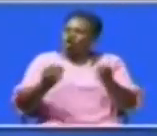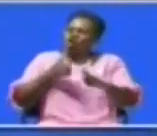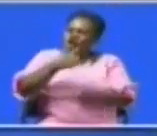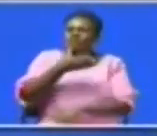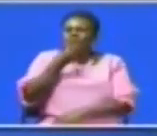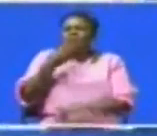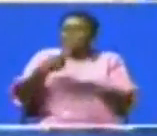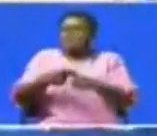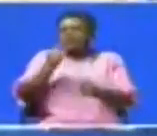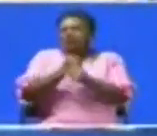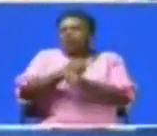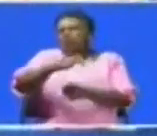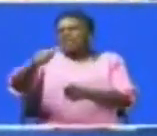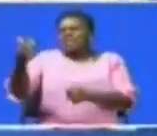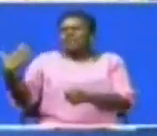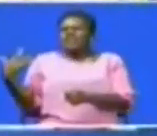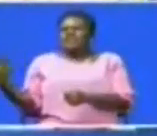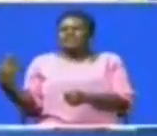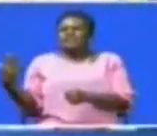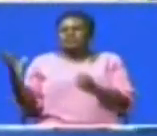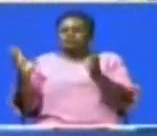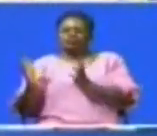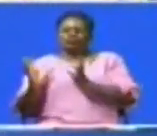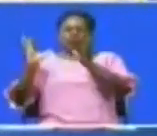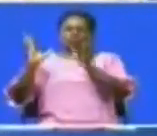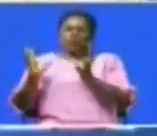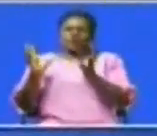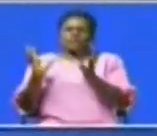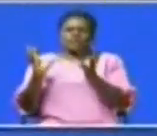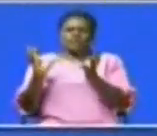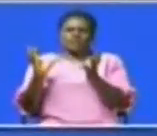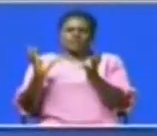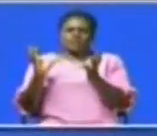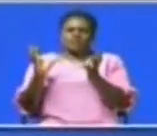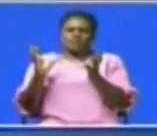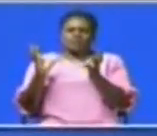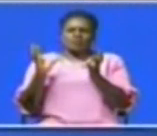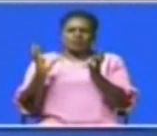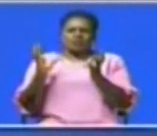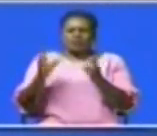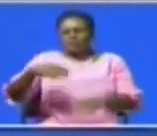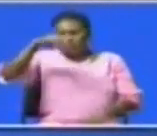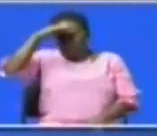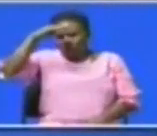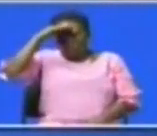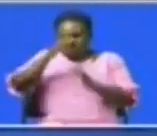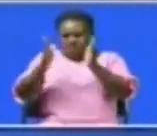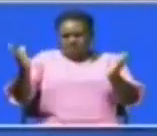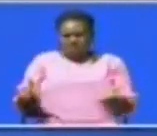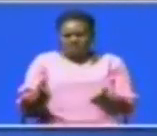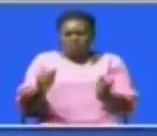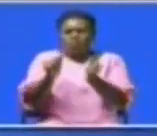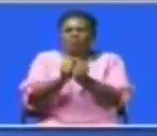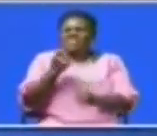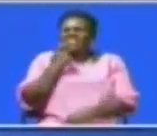lakini alifanya mambo mengine yote, kupepa, kuinua kreti ya pombe ikiwa na pombe na meno